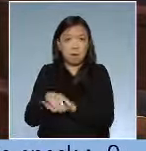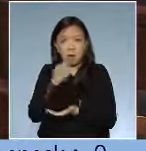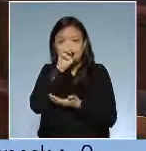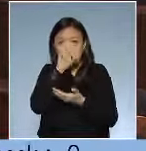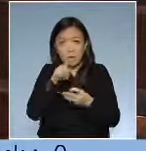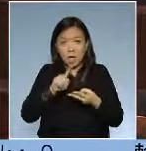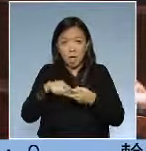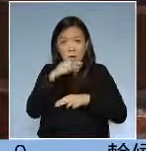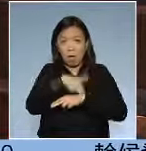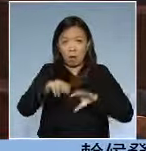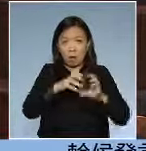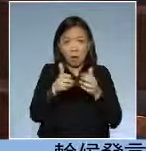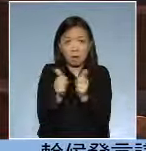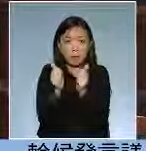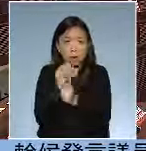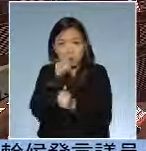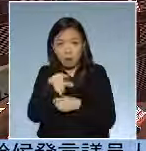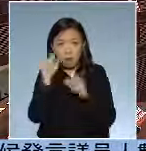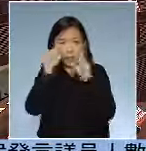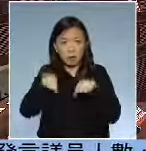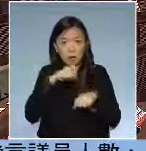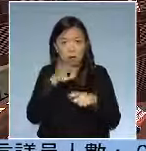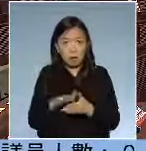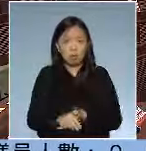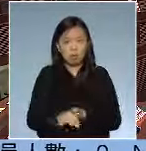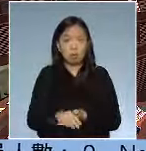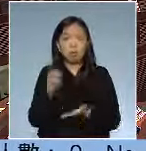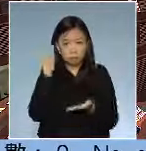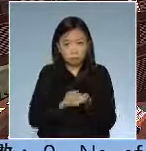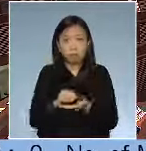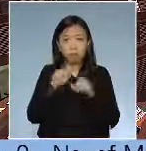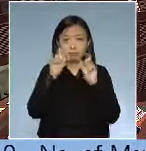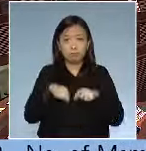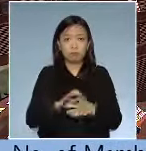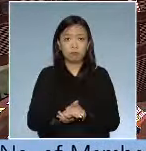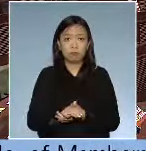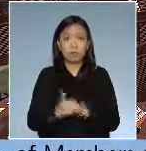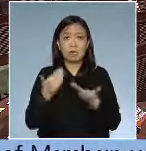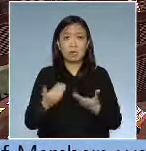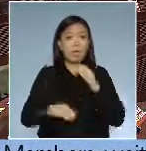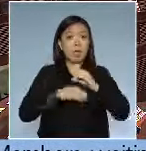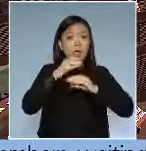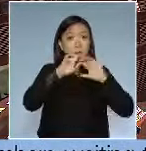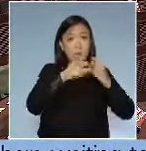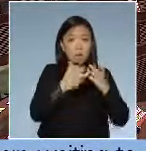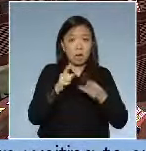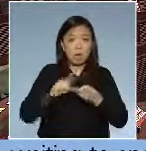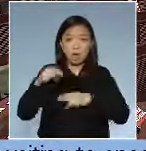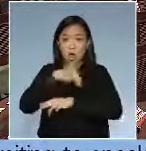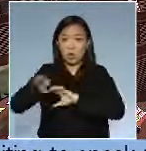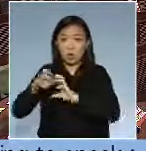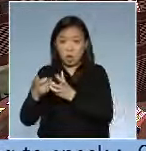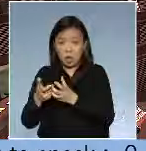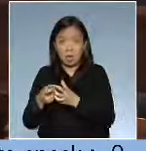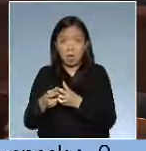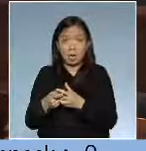國議員有沒有問題啊？當然有問題啦。現在建築界、工程界的朋友說，要是就飽死，要是